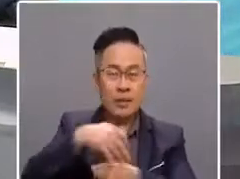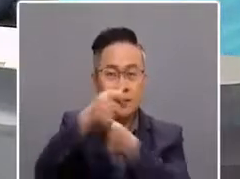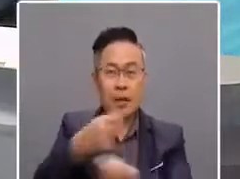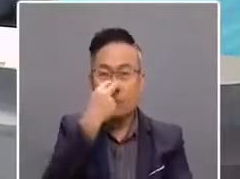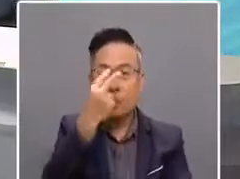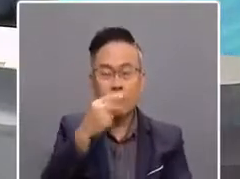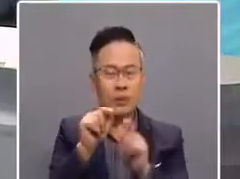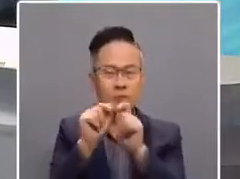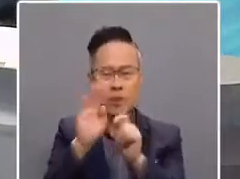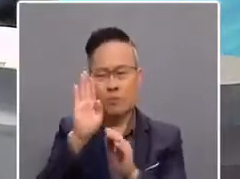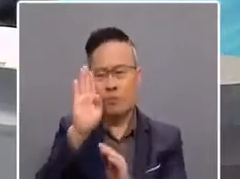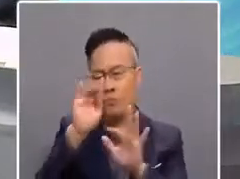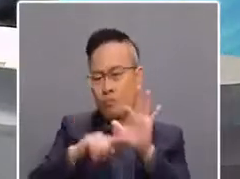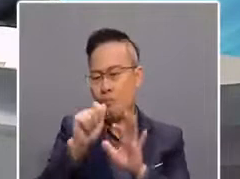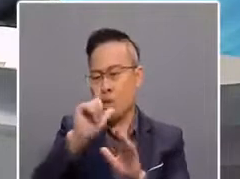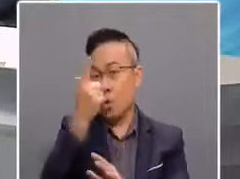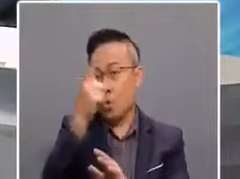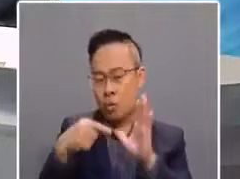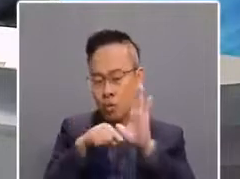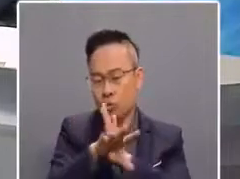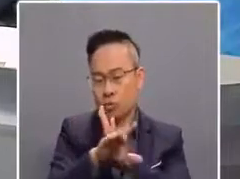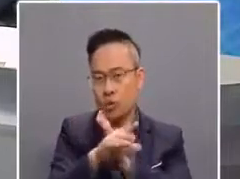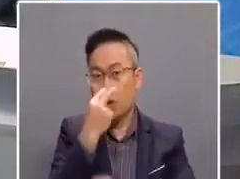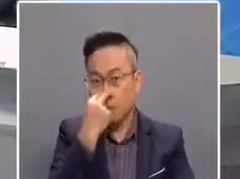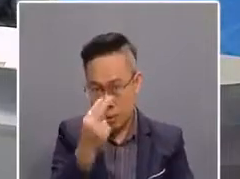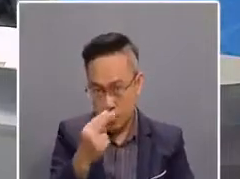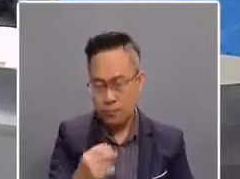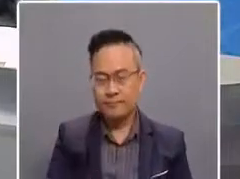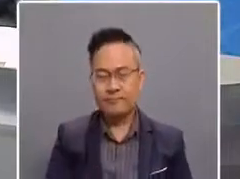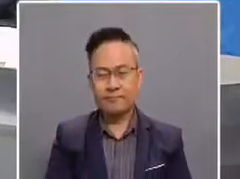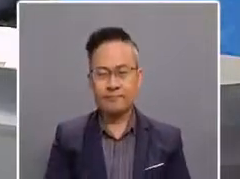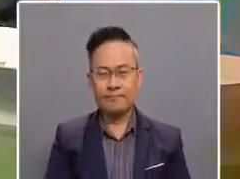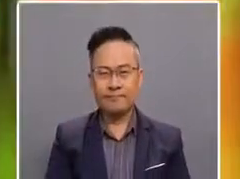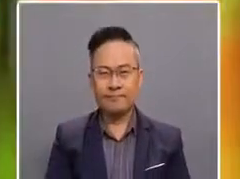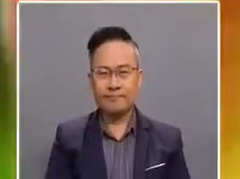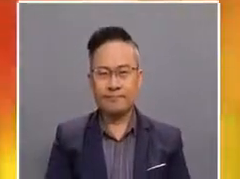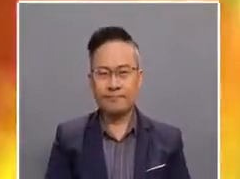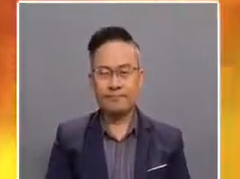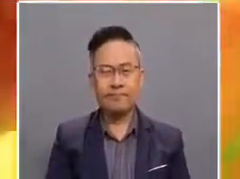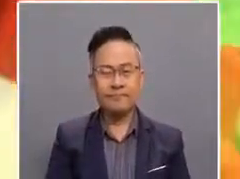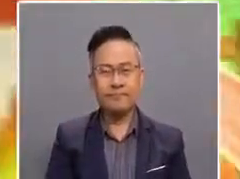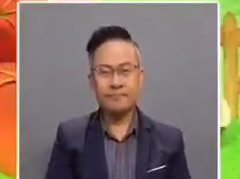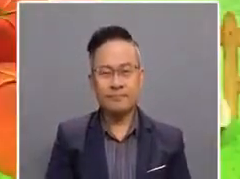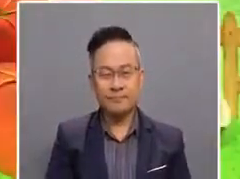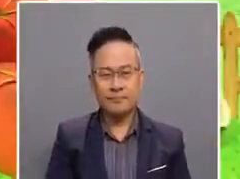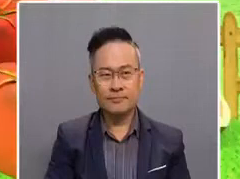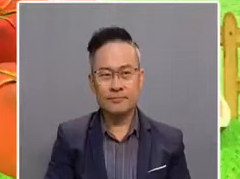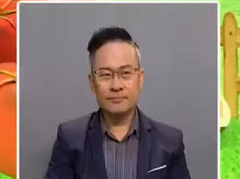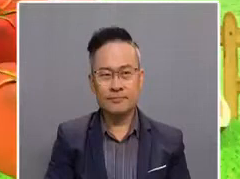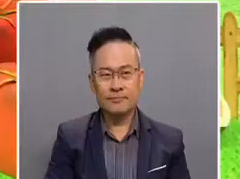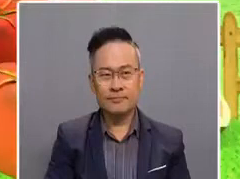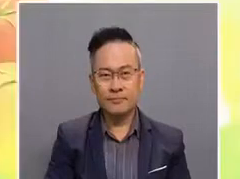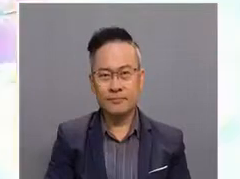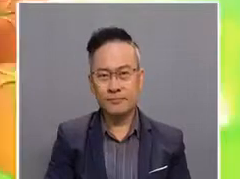ำเภอบ่อทองจังหวัดชลบุรีอะไปติดตามในเคียงคู่รู้ค่าครับผม ครับ เคียงคู่รู้คุณค่าประ